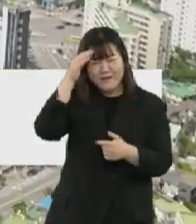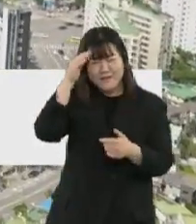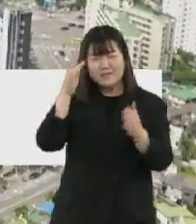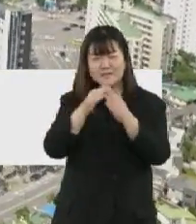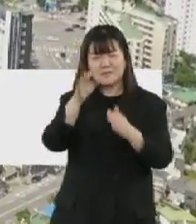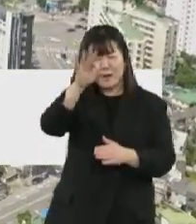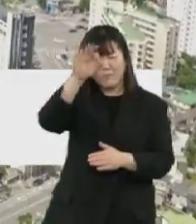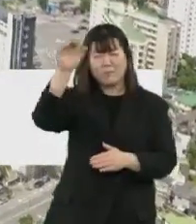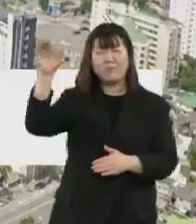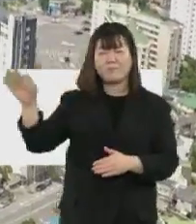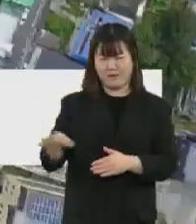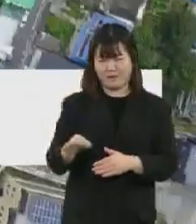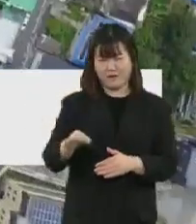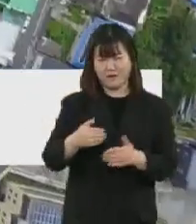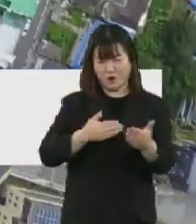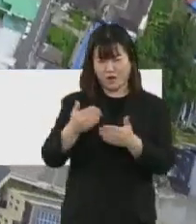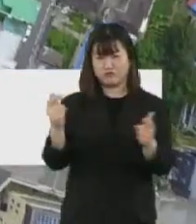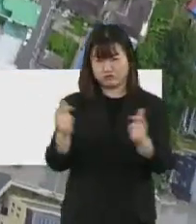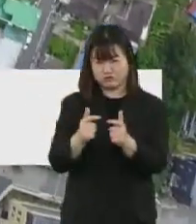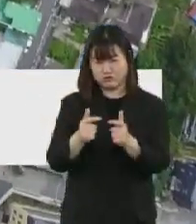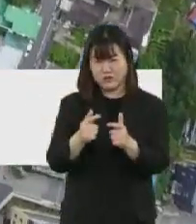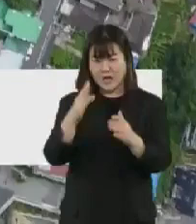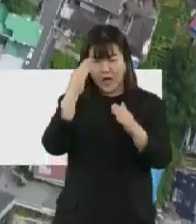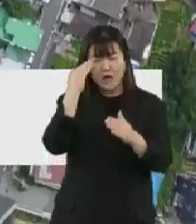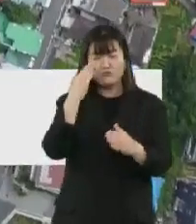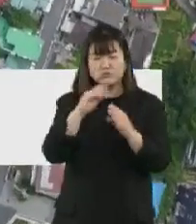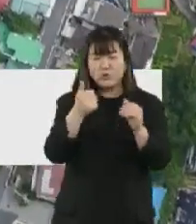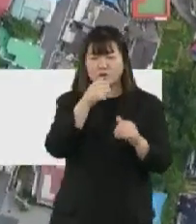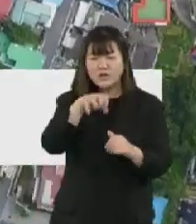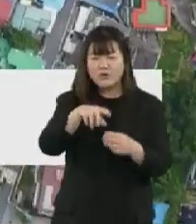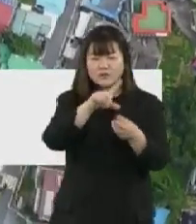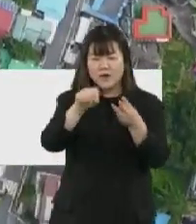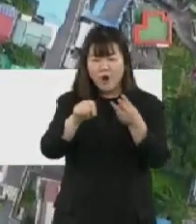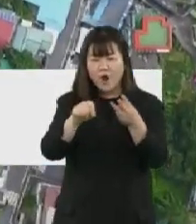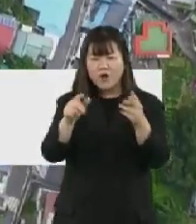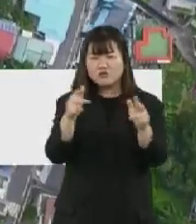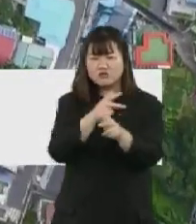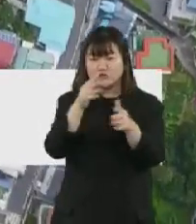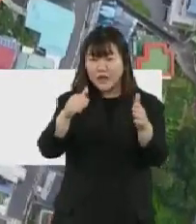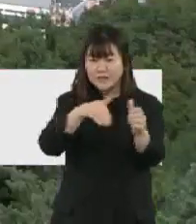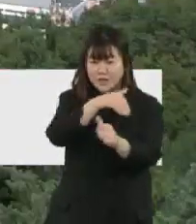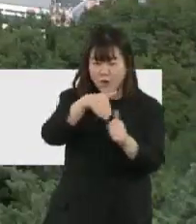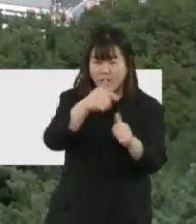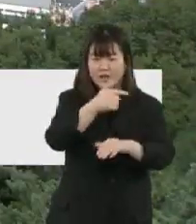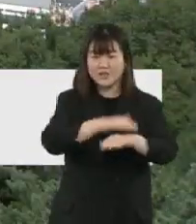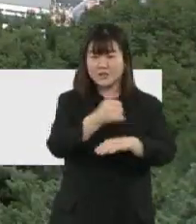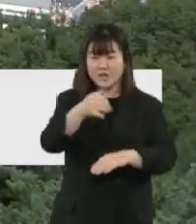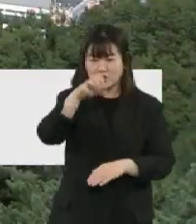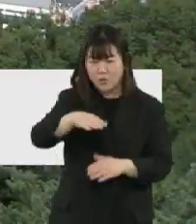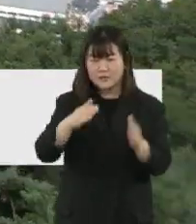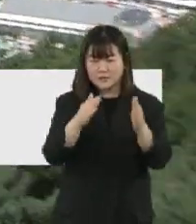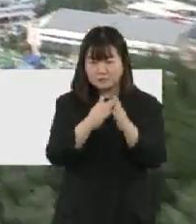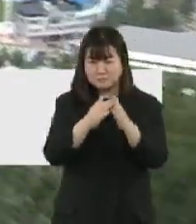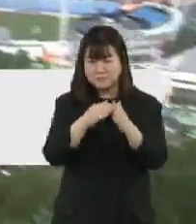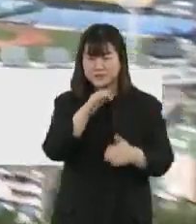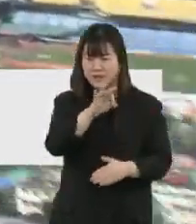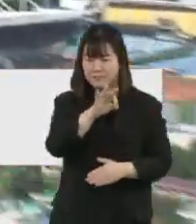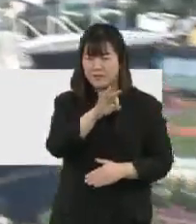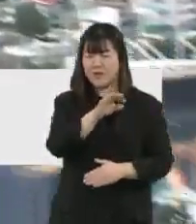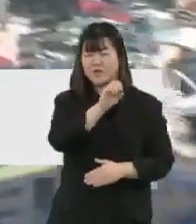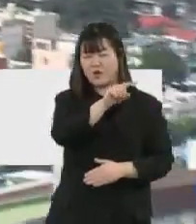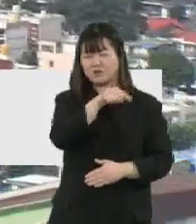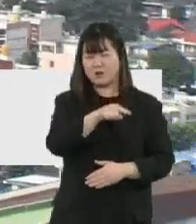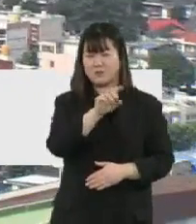확대됐습니다 한국 부동산 원 의 3월 전국 주택가격 동향 에 따르면 대전과 세종 의 주택 가격은 각각